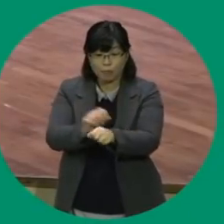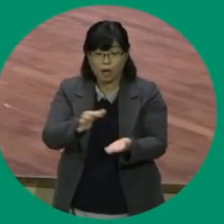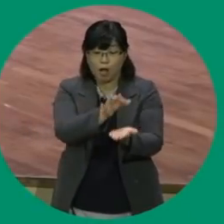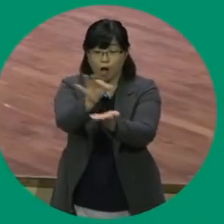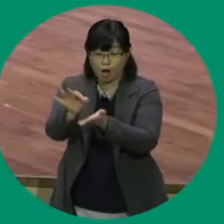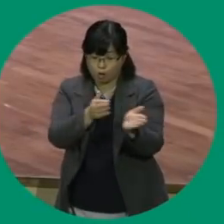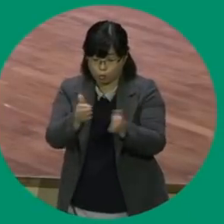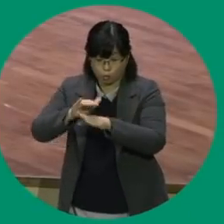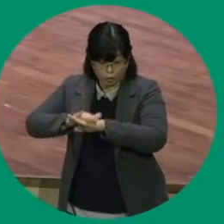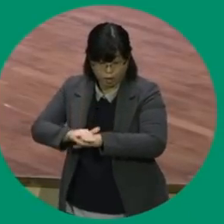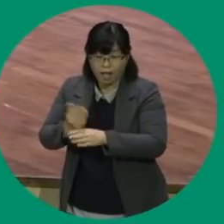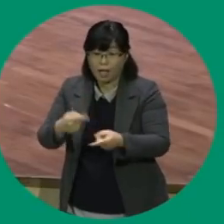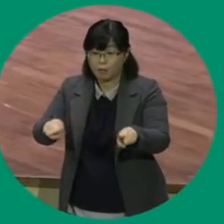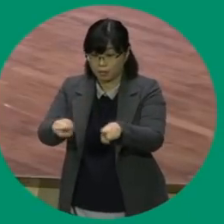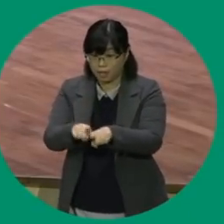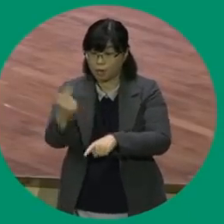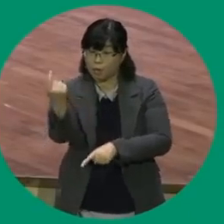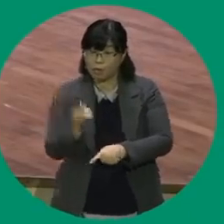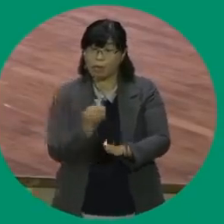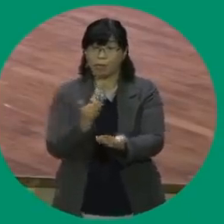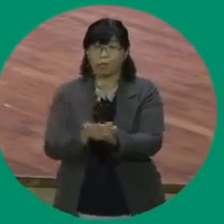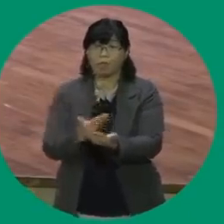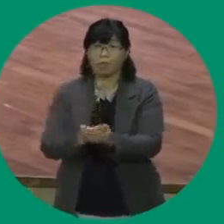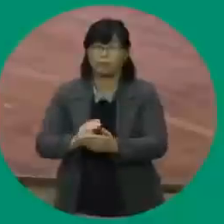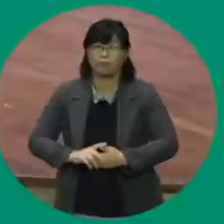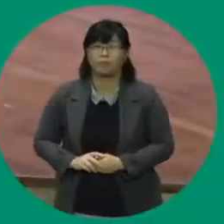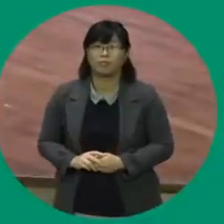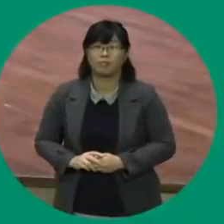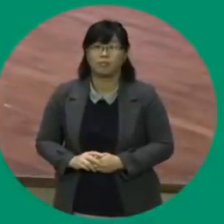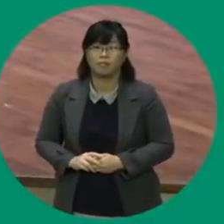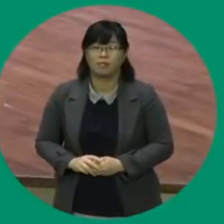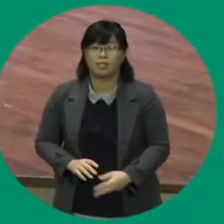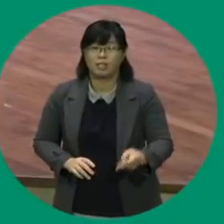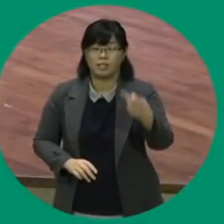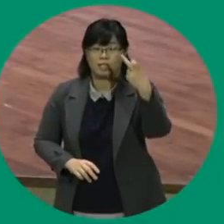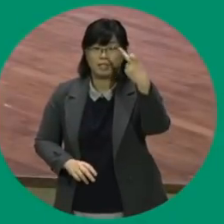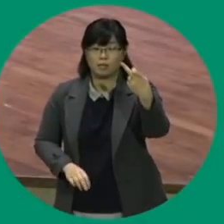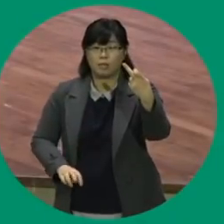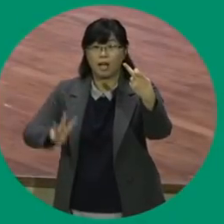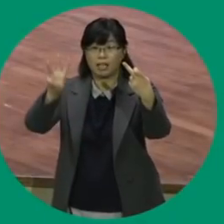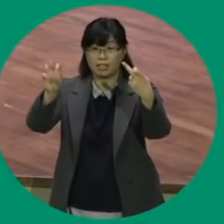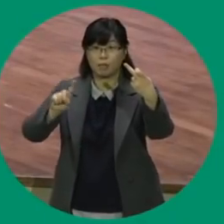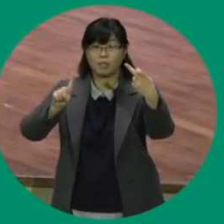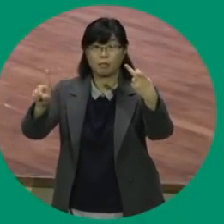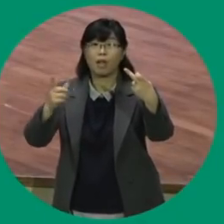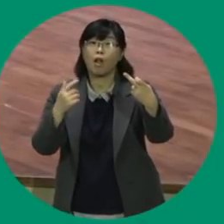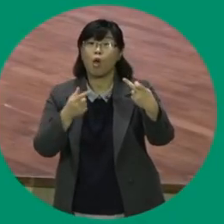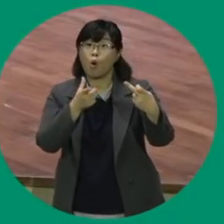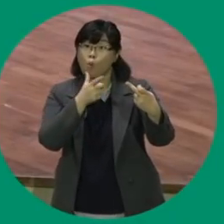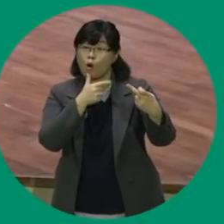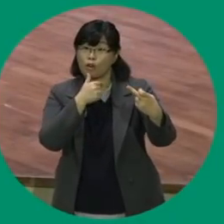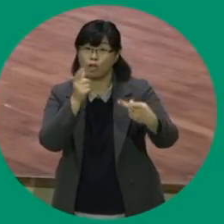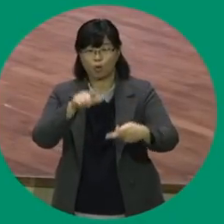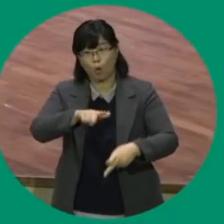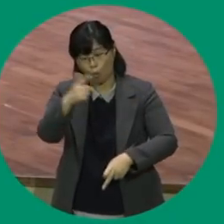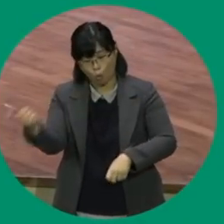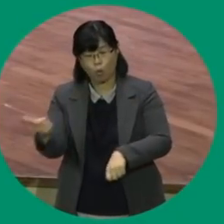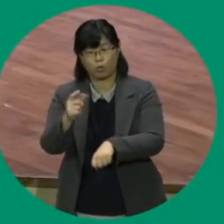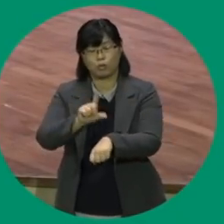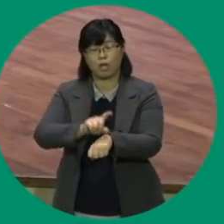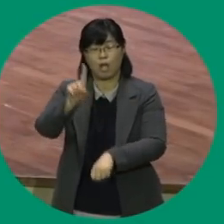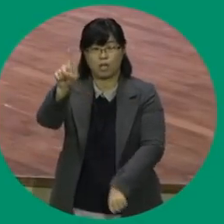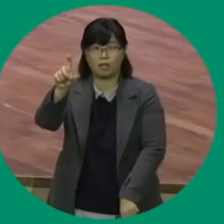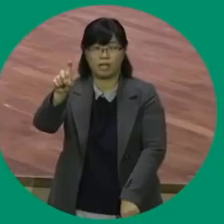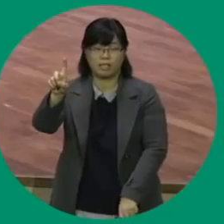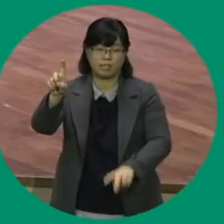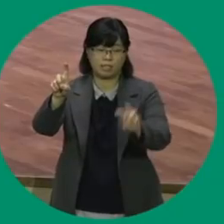드리시기 바랍니다. 송구 영신 예배 안 됩니다. 12월 31일 월요일 오후 11시 30분 본당 커버넌트홀,